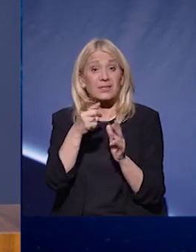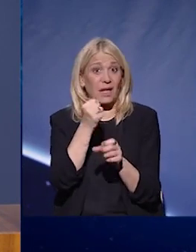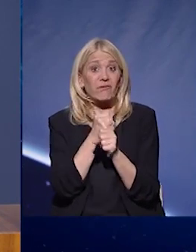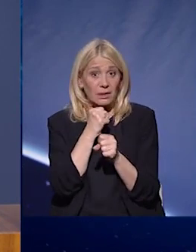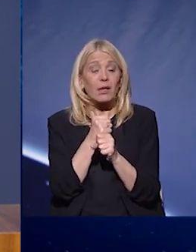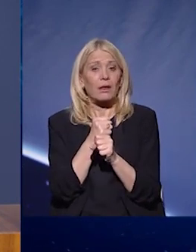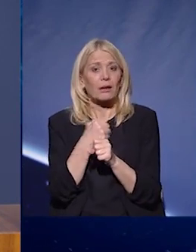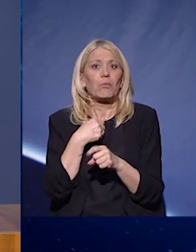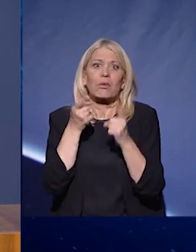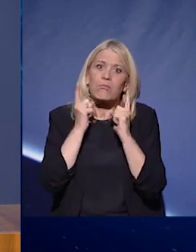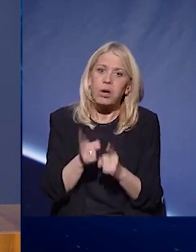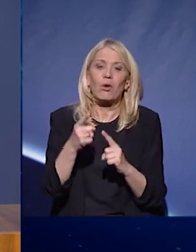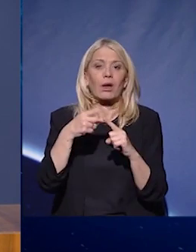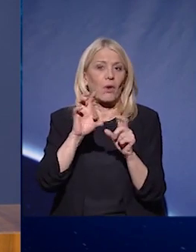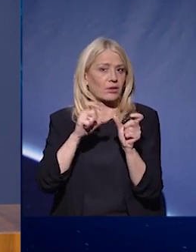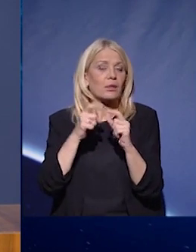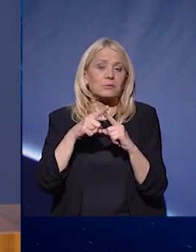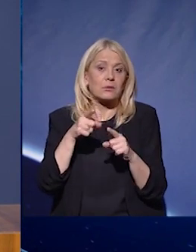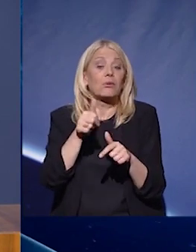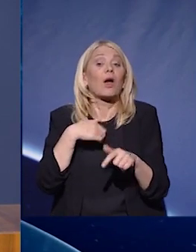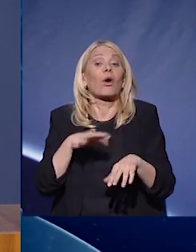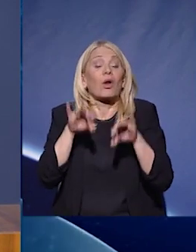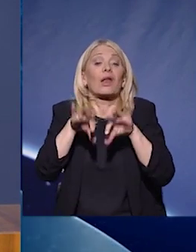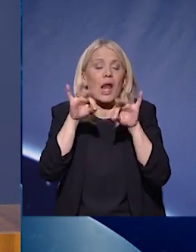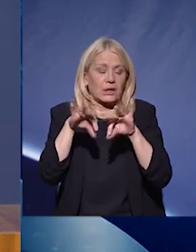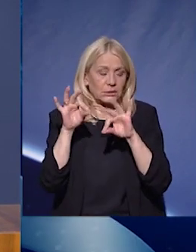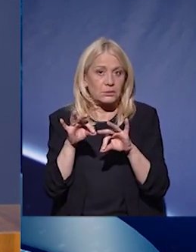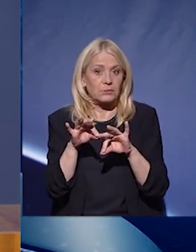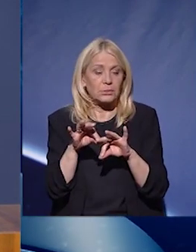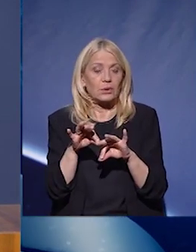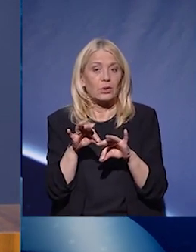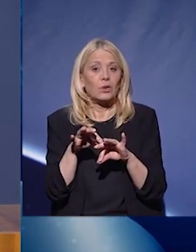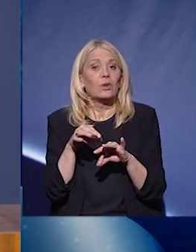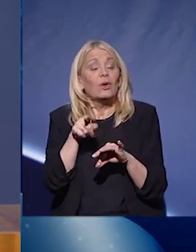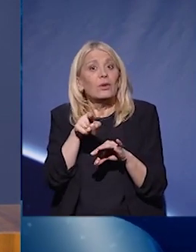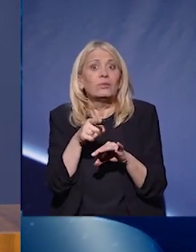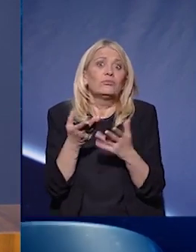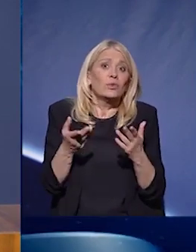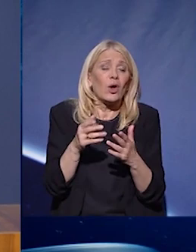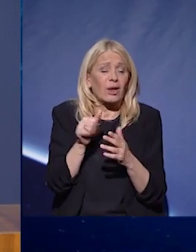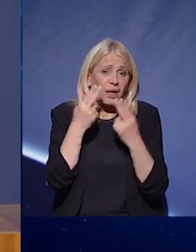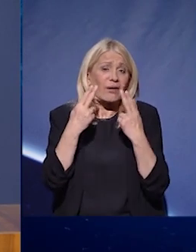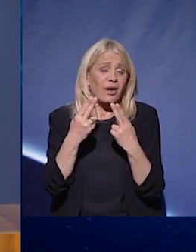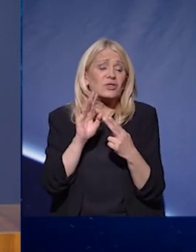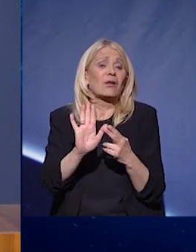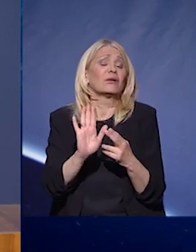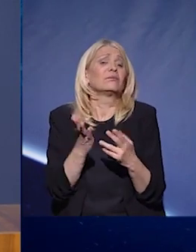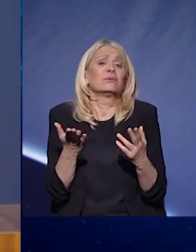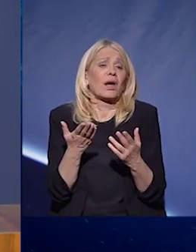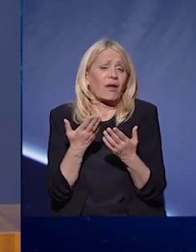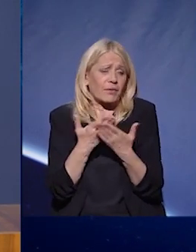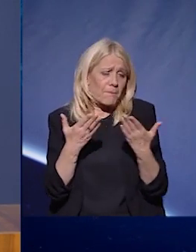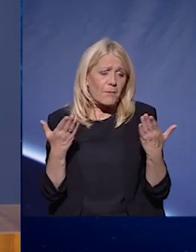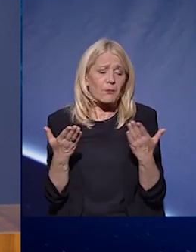rade, mi moramo da ih testiramo i tako otkrivamo. Mi ćemo, to je suština, jednostavno takav je